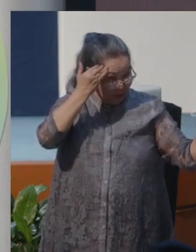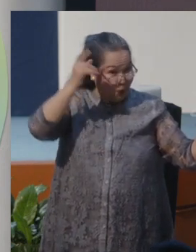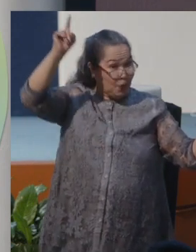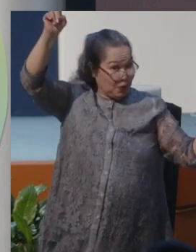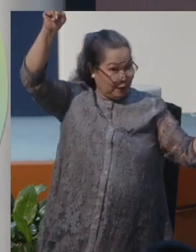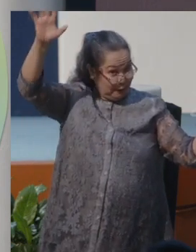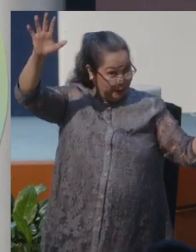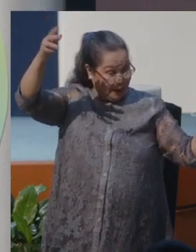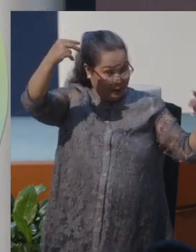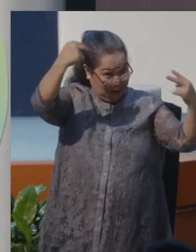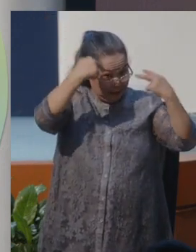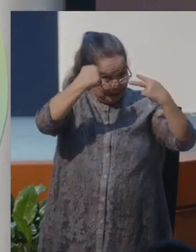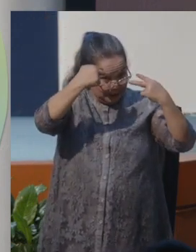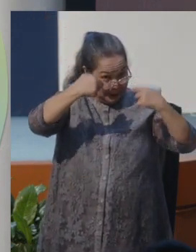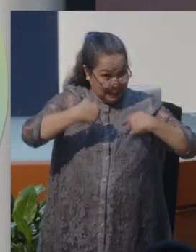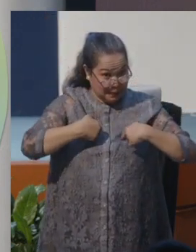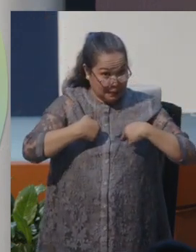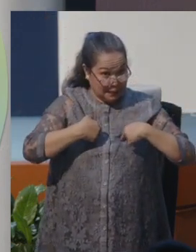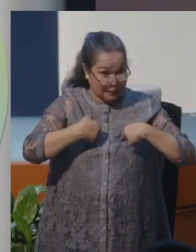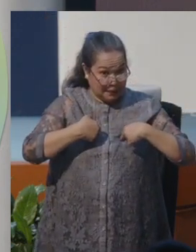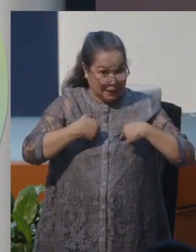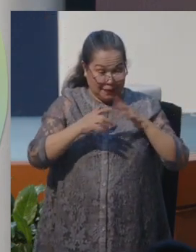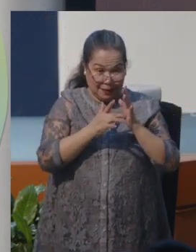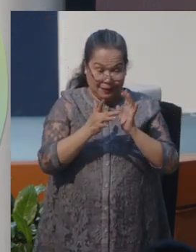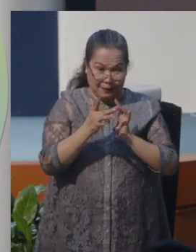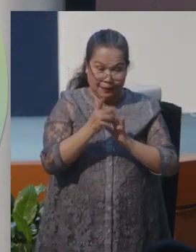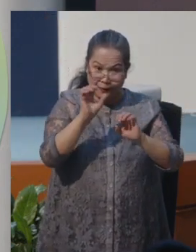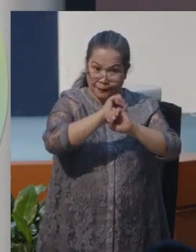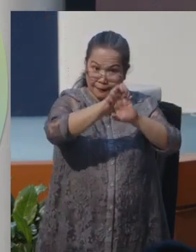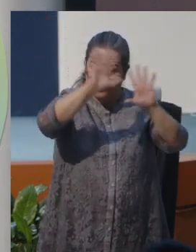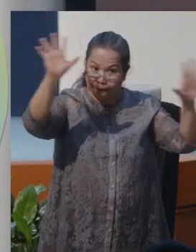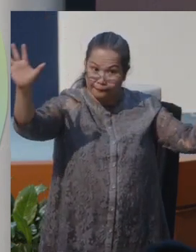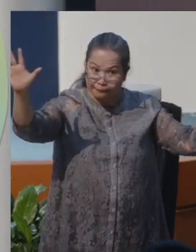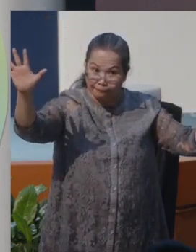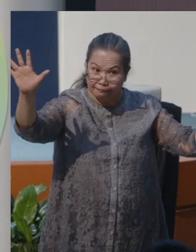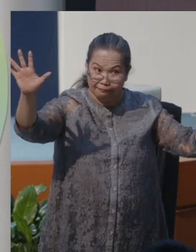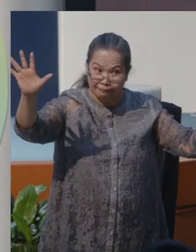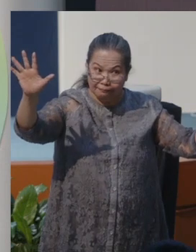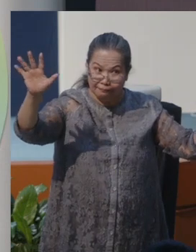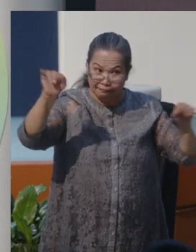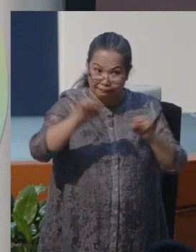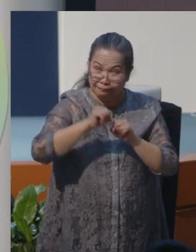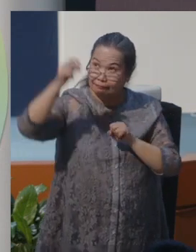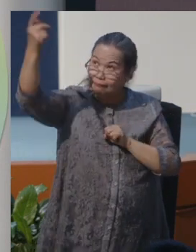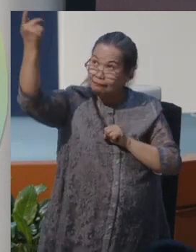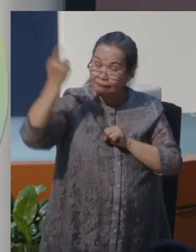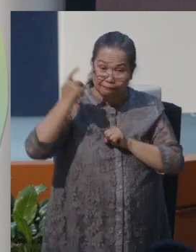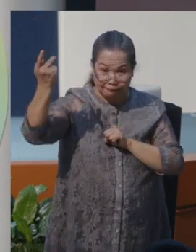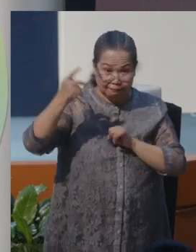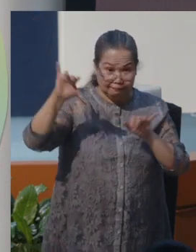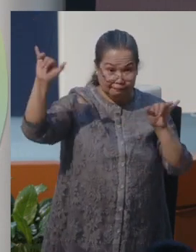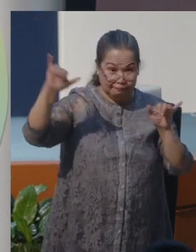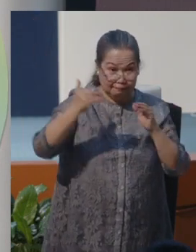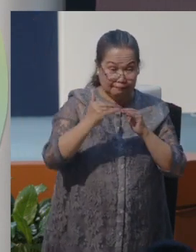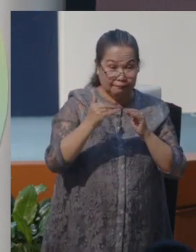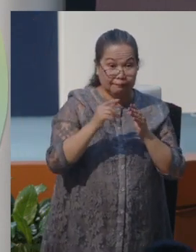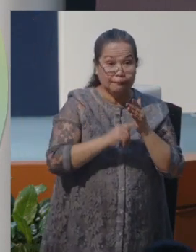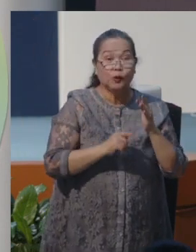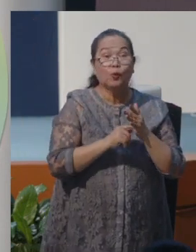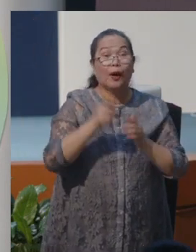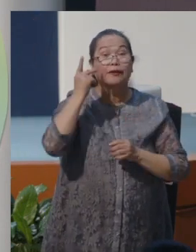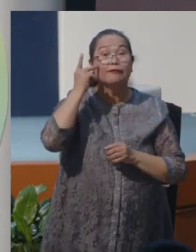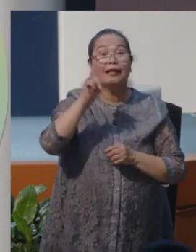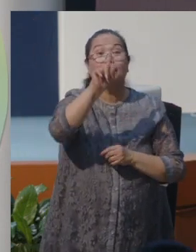Him and have seen Him. Linaw, di ba? You've seen me, you've seen the Father. Hulaan niyo kung anong tanong ni